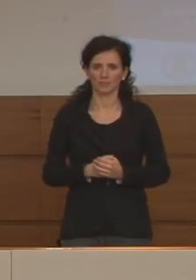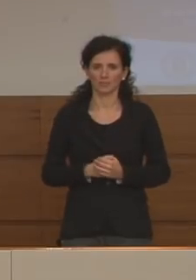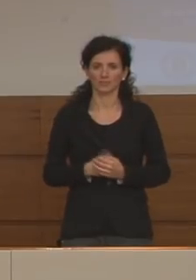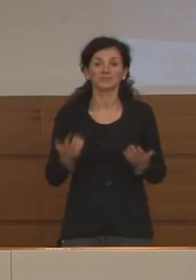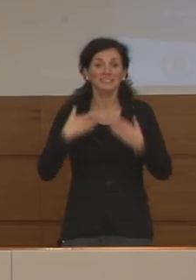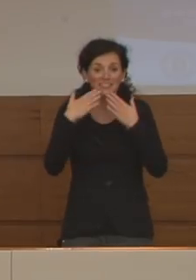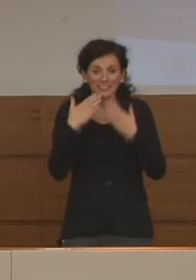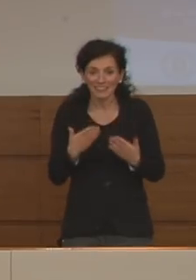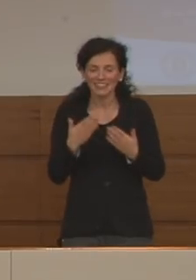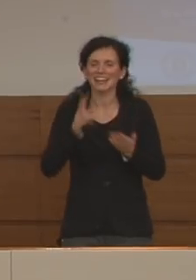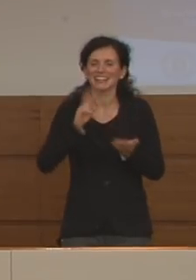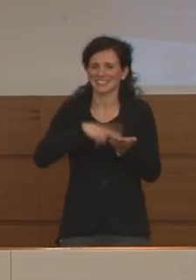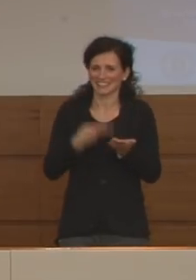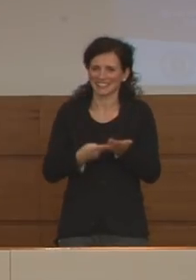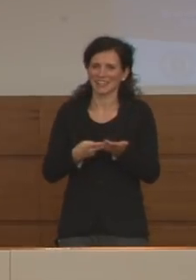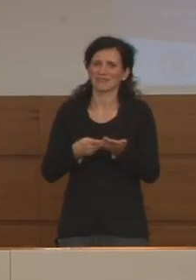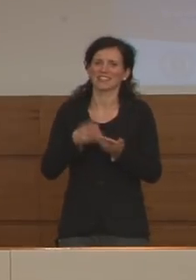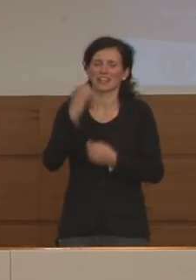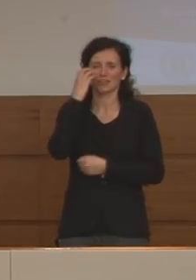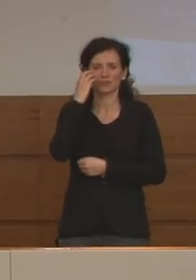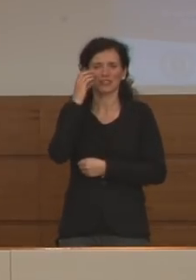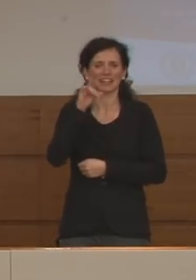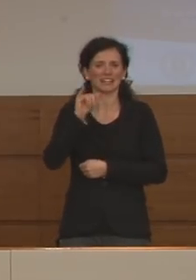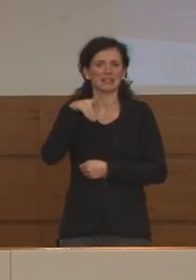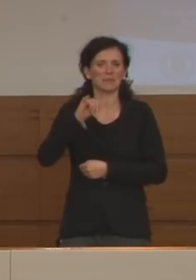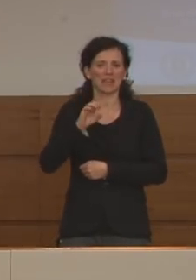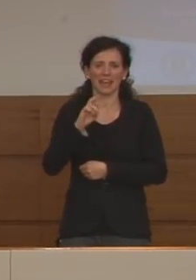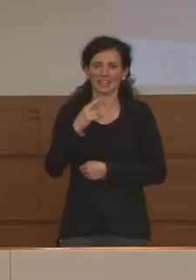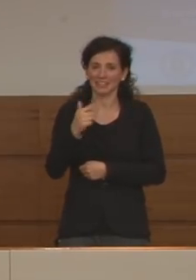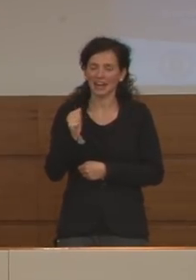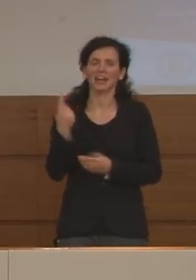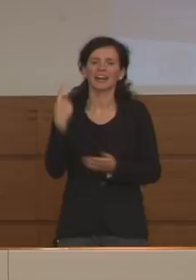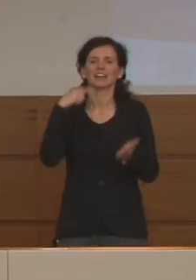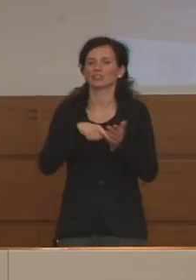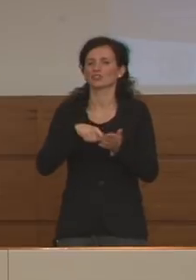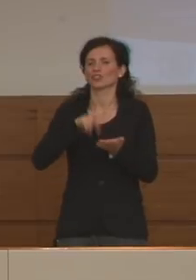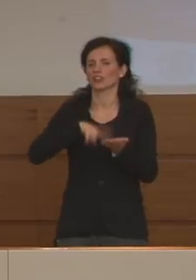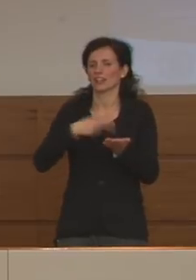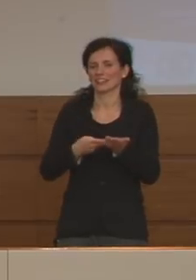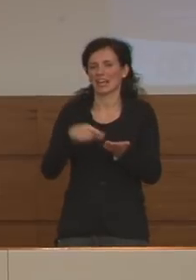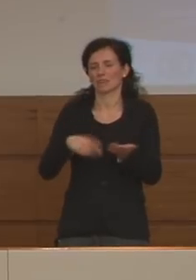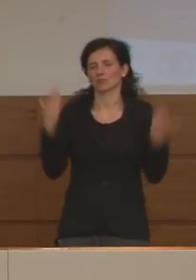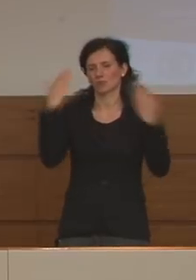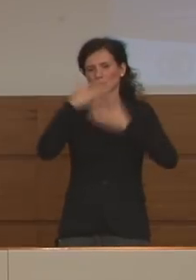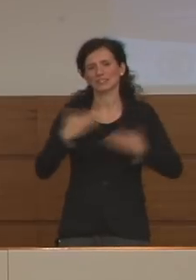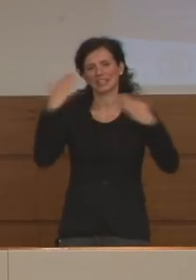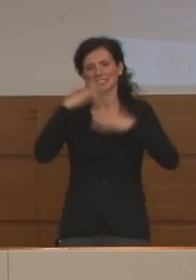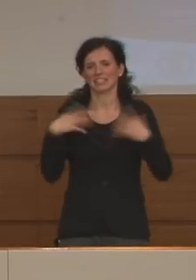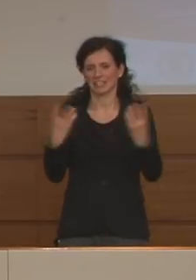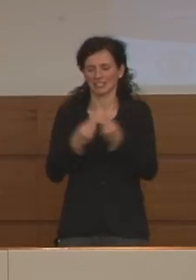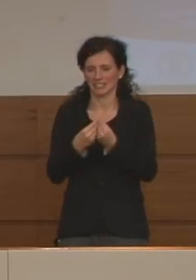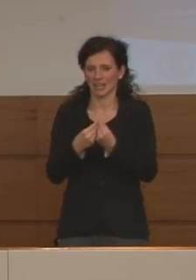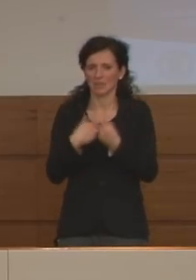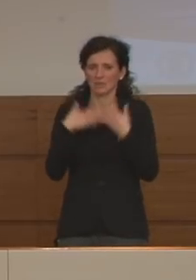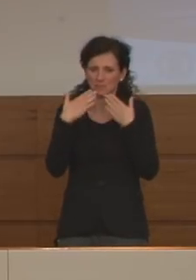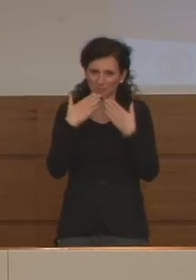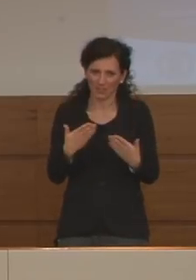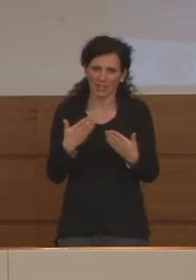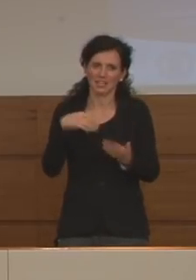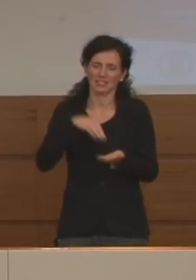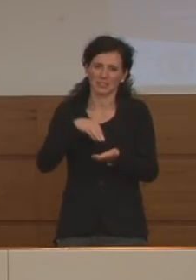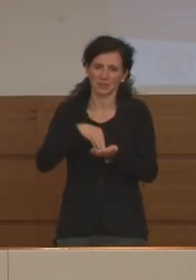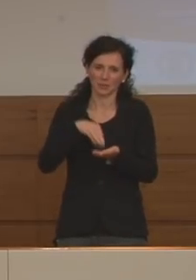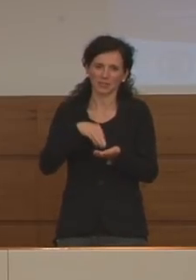susanna di pietra che rientra qui con noi l'interprete lis che è con noi tutte le sere che ringrazio per la sua